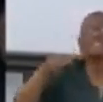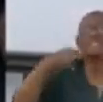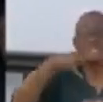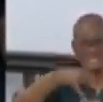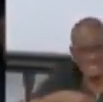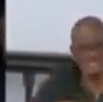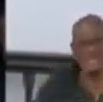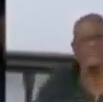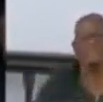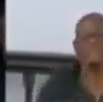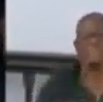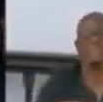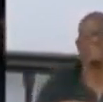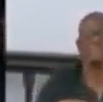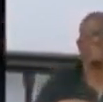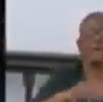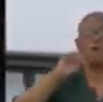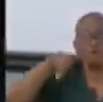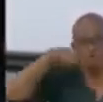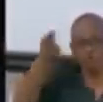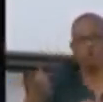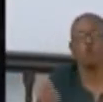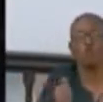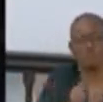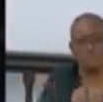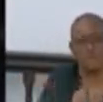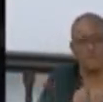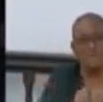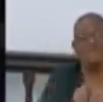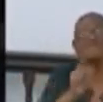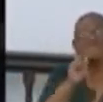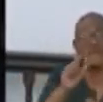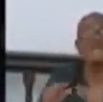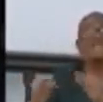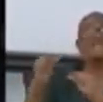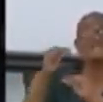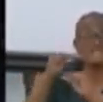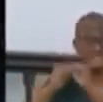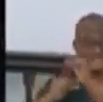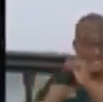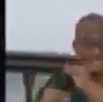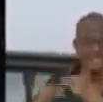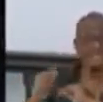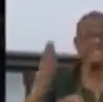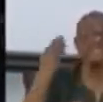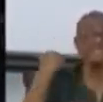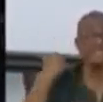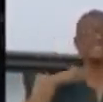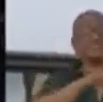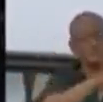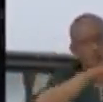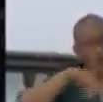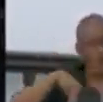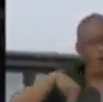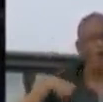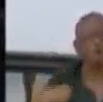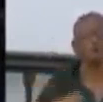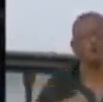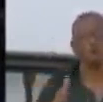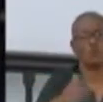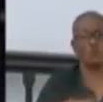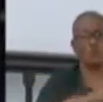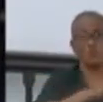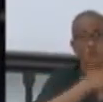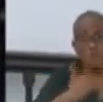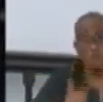oktu wroko di modu ji mofina wang social sobung. Ataki abrafa gra lanti wroko nanga sadekari